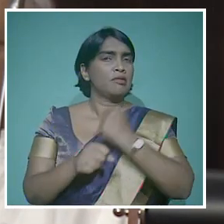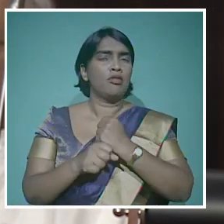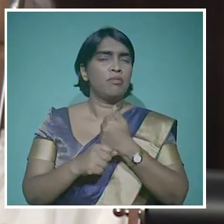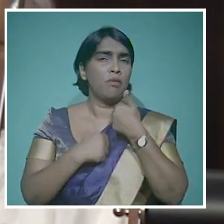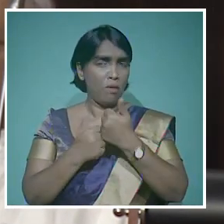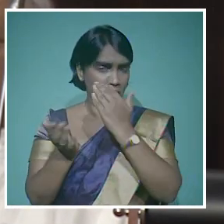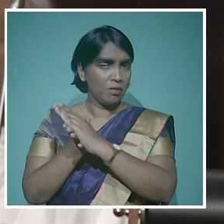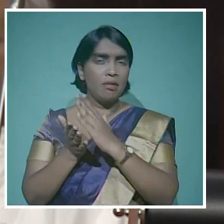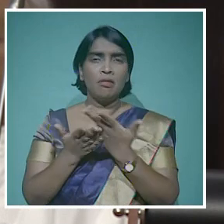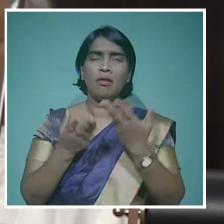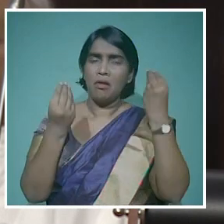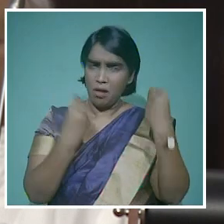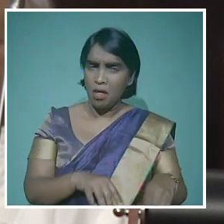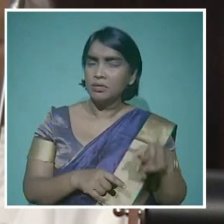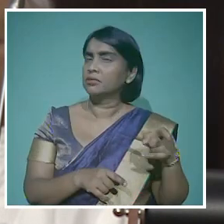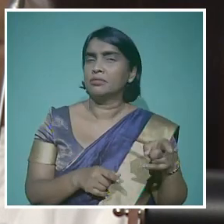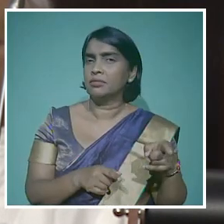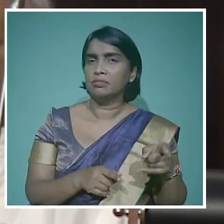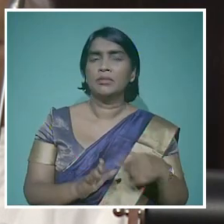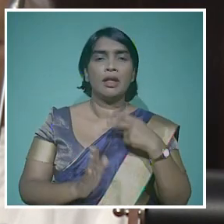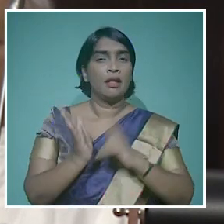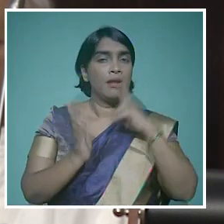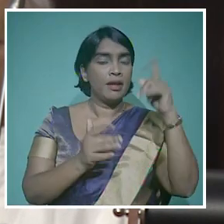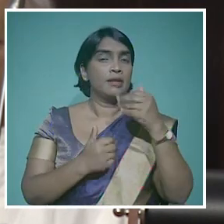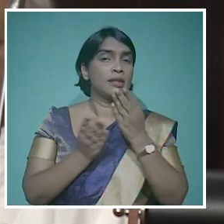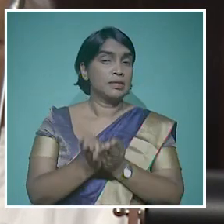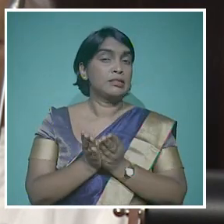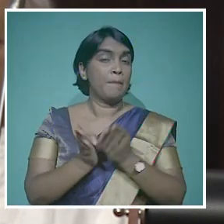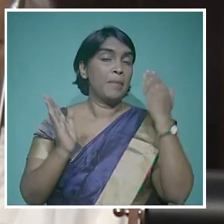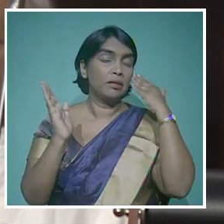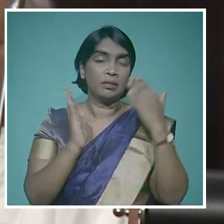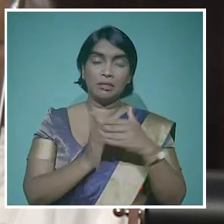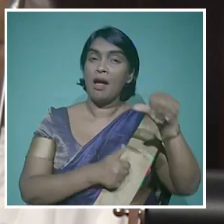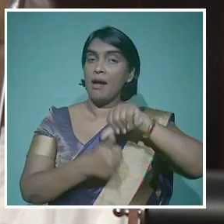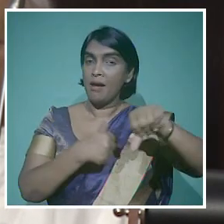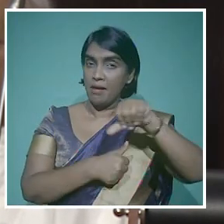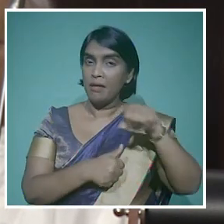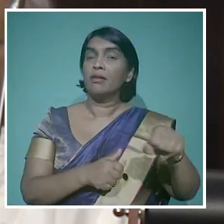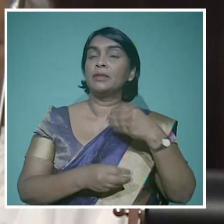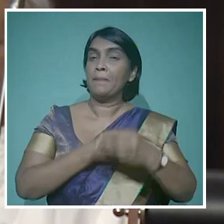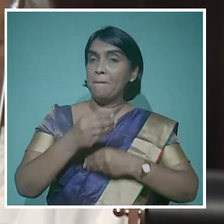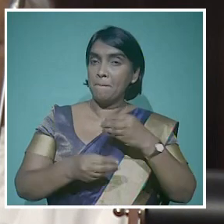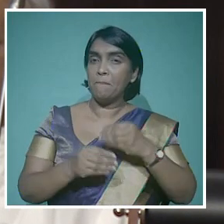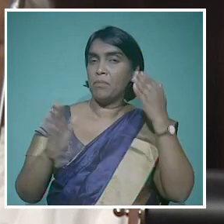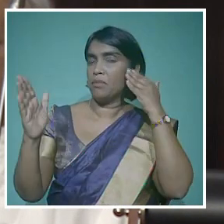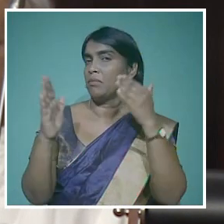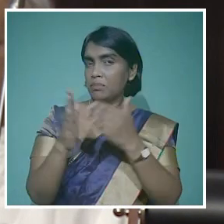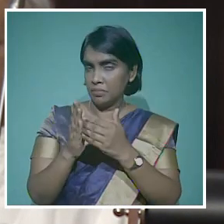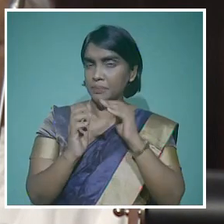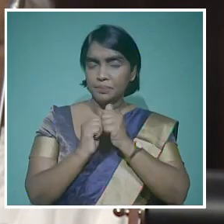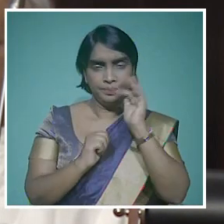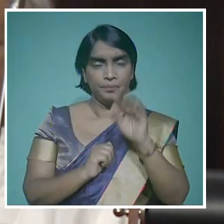සුගතියක්ද නැත්නම් අගතියක්ද? ජාතික සම්පත්තයි සිතාගෙන අපි මේ ආයතන සහ ව්‍යවසායන් ගැන අවධානය යොමු